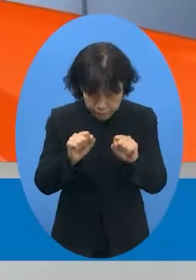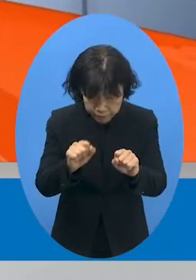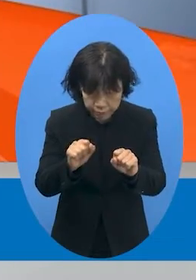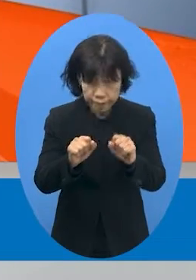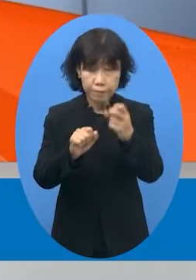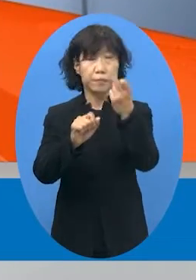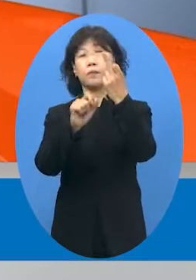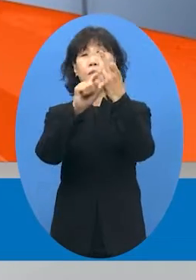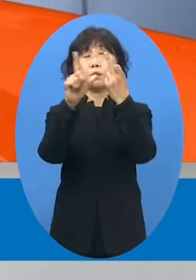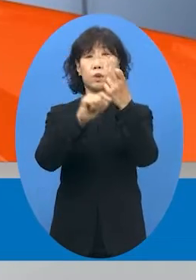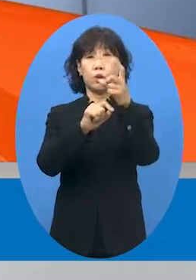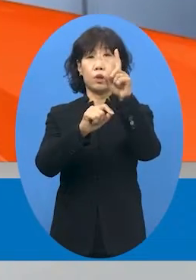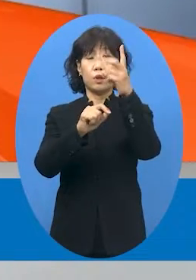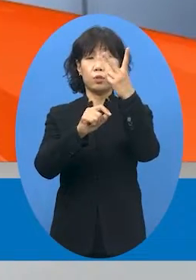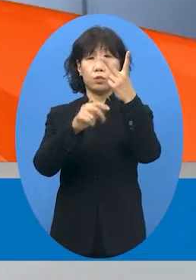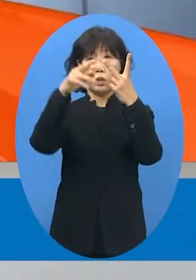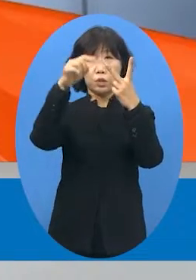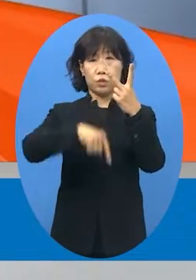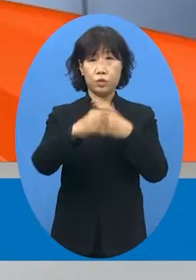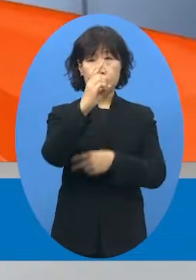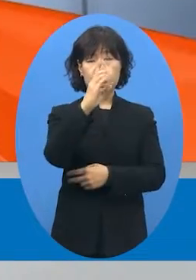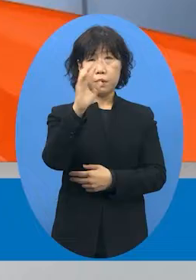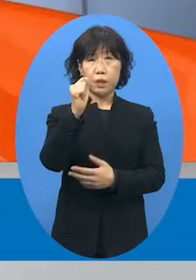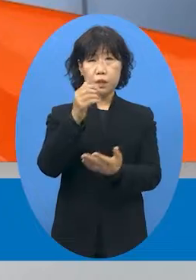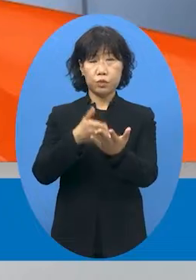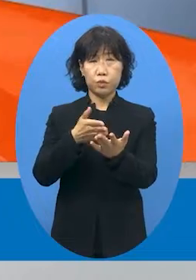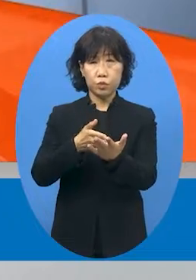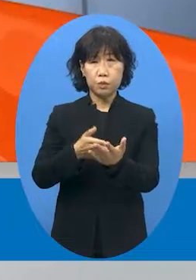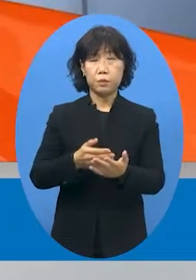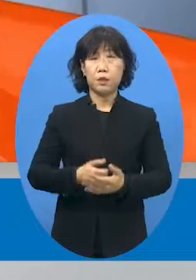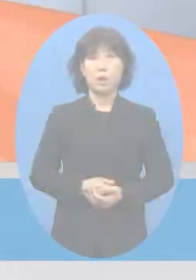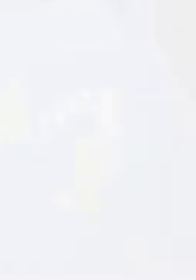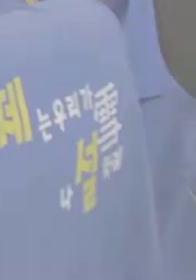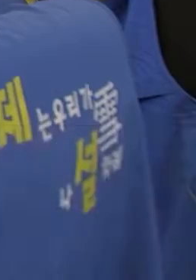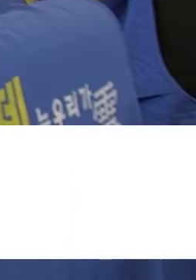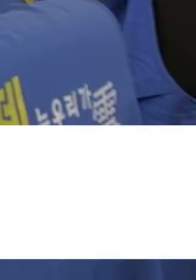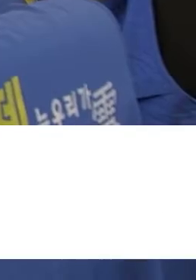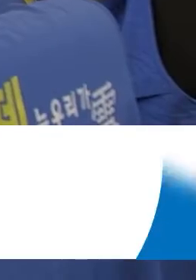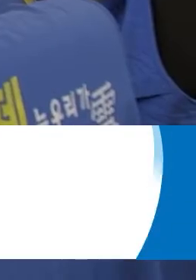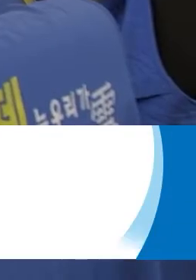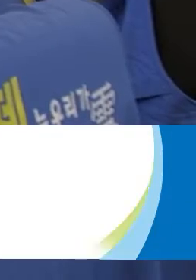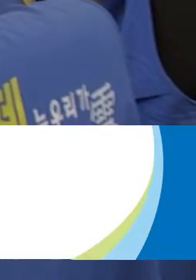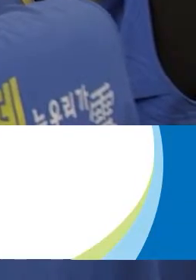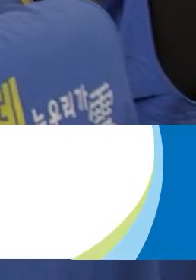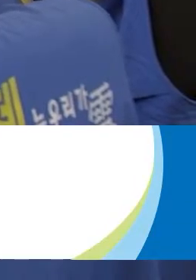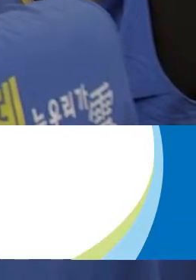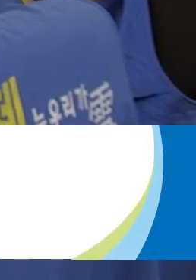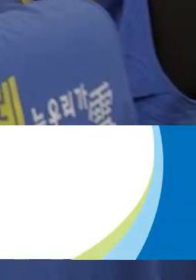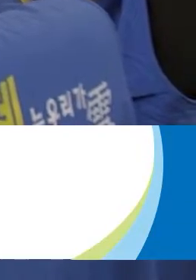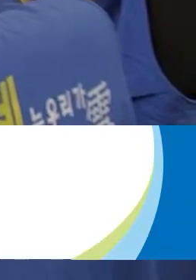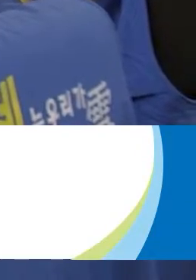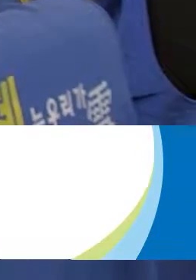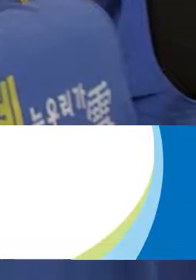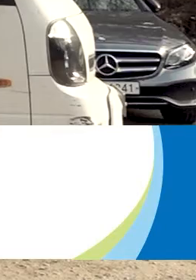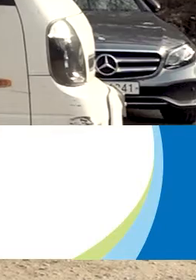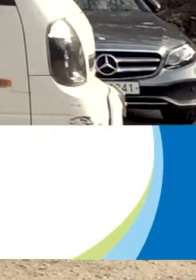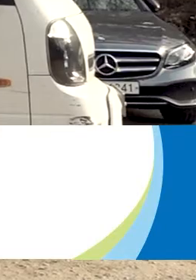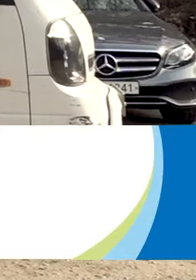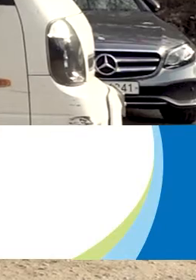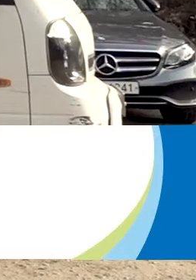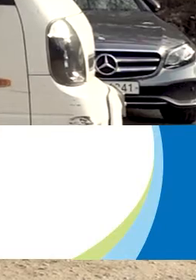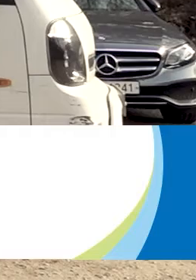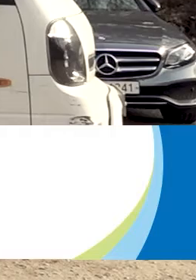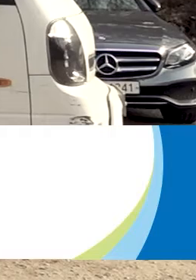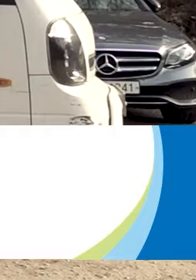여러분 안녕하십니까 10월 둘째 주 DBS 시간이었습니다 물결 강선로 인한 혼란을 데뷔하고